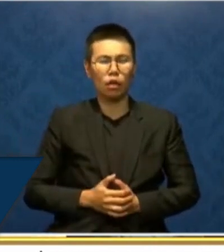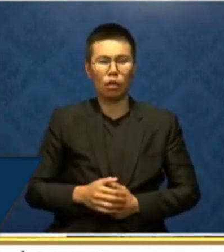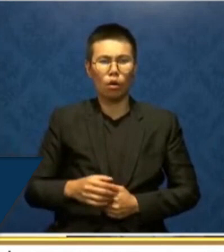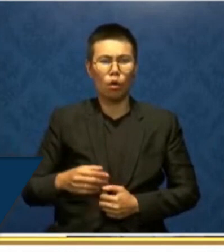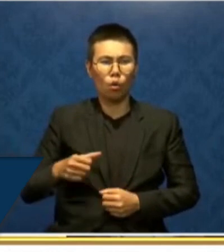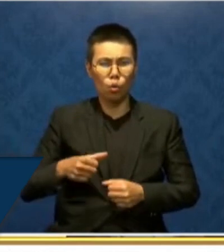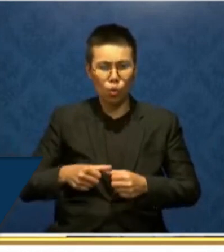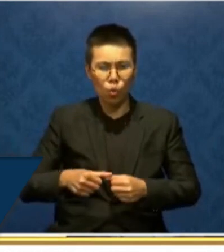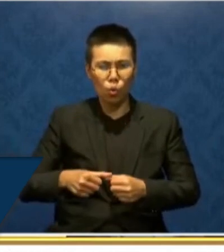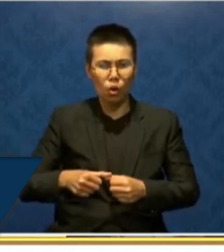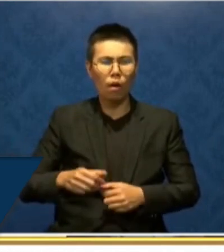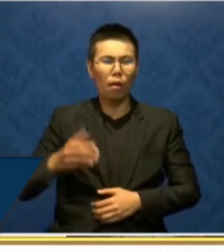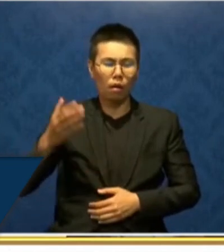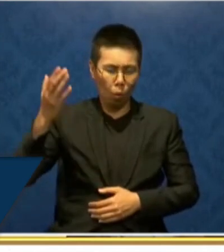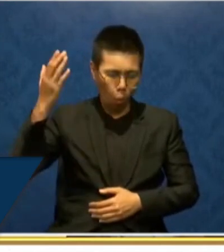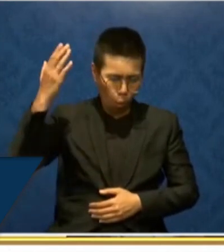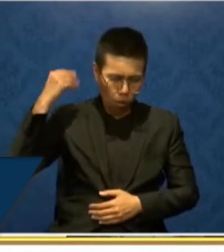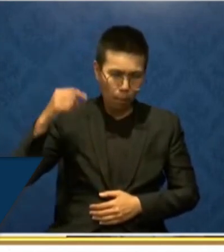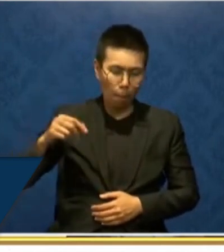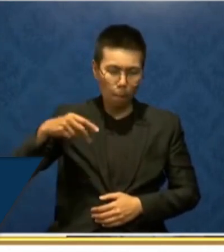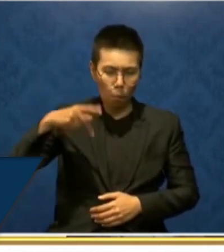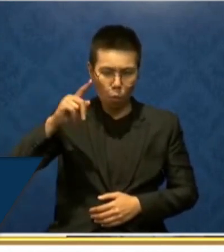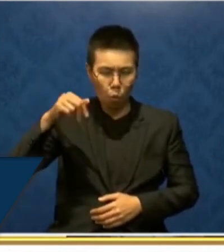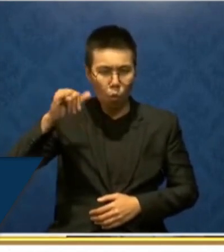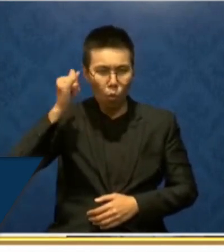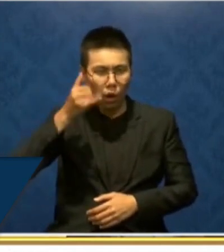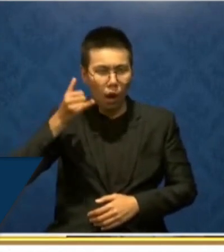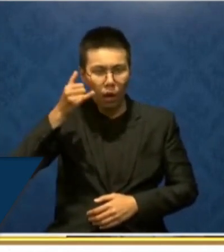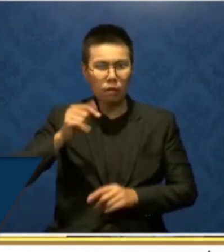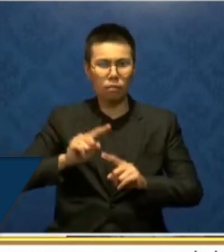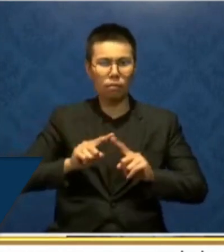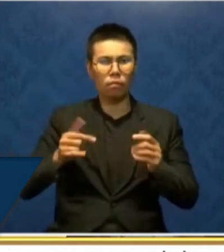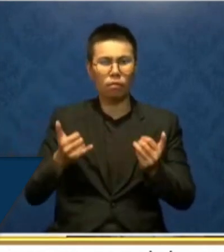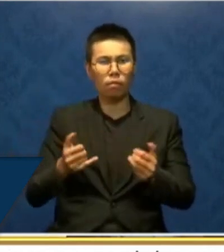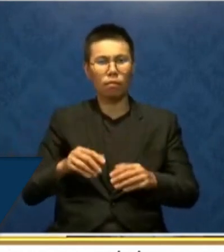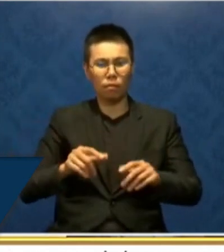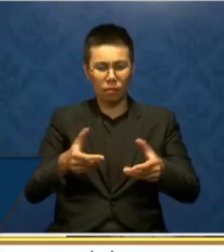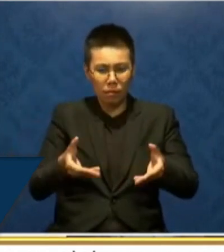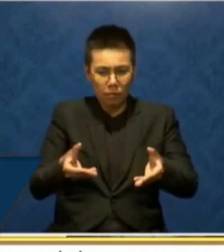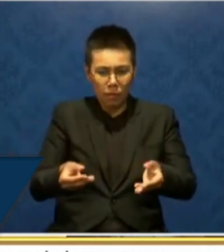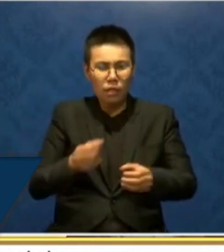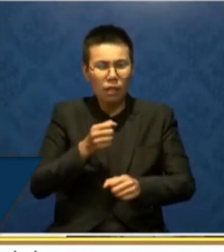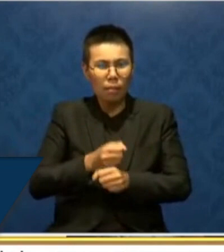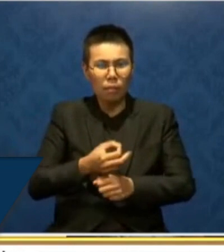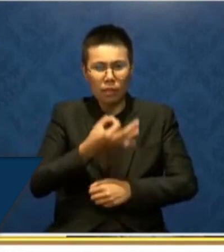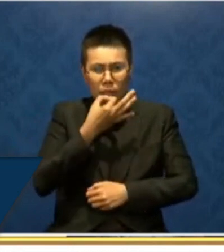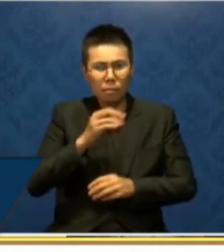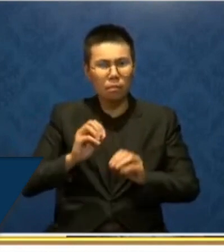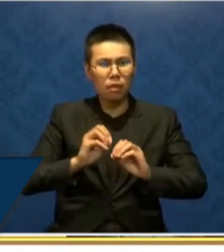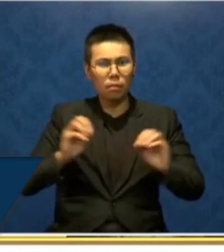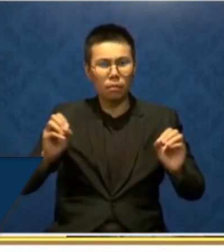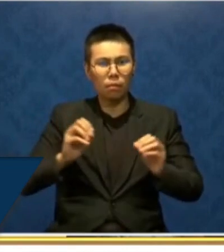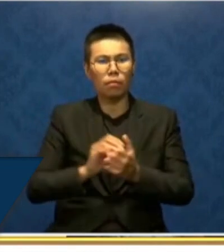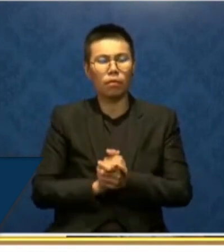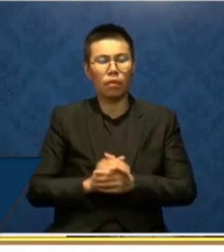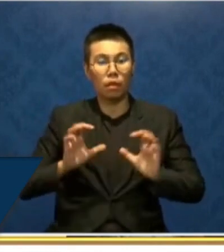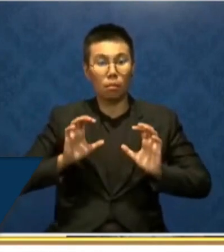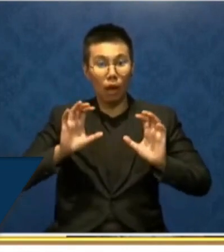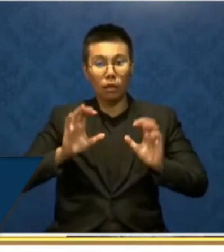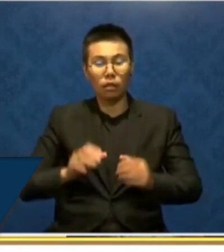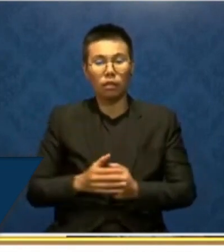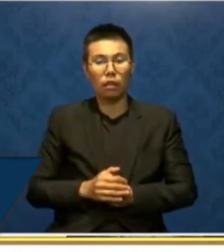แต่รุ่นปู่รุ่นย่าเขาก็ไม่มีที่ดินทำกินแต่ว่าเขาจะกลับถูกรัฐเนี่ยไล่ให้ไปอยู่